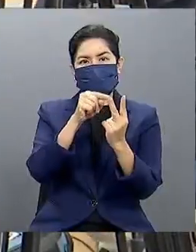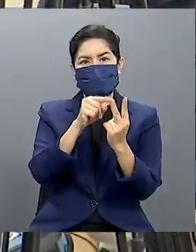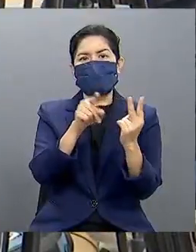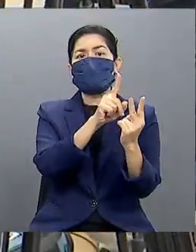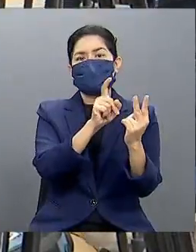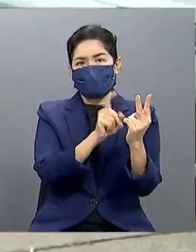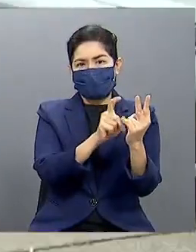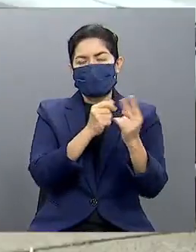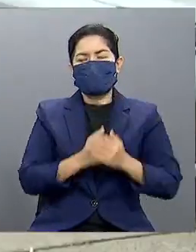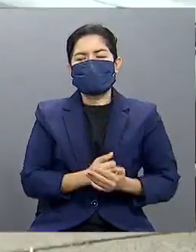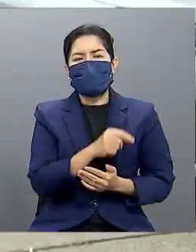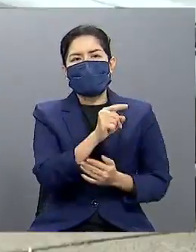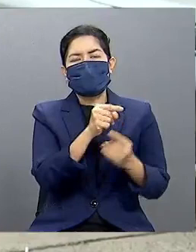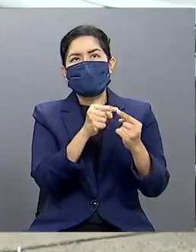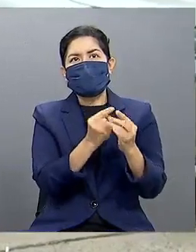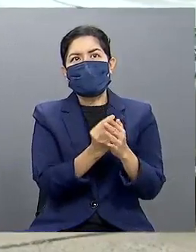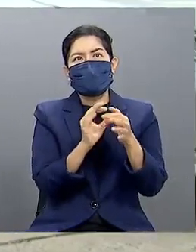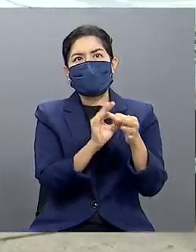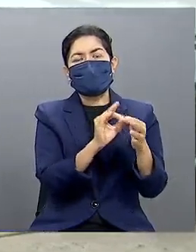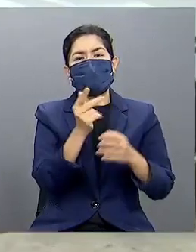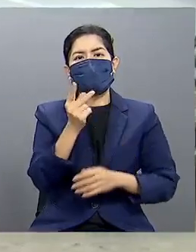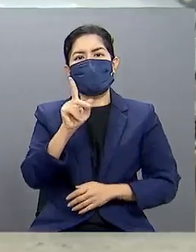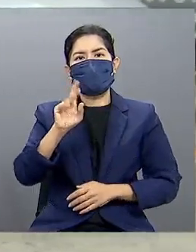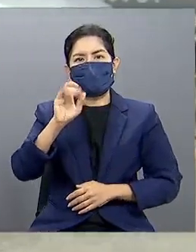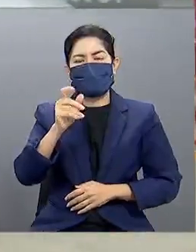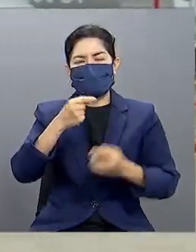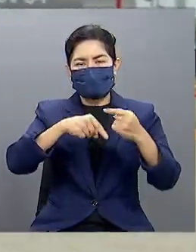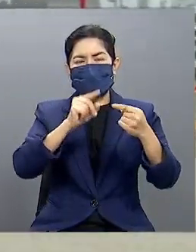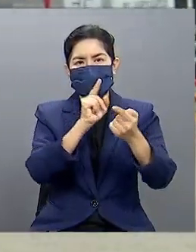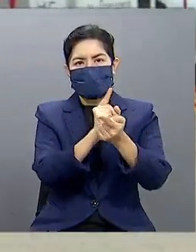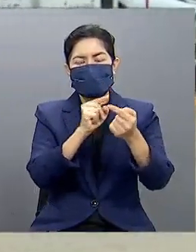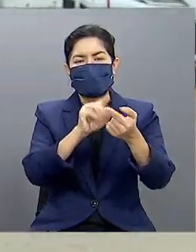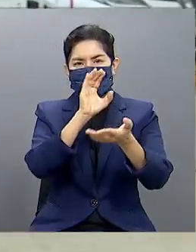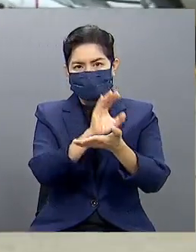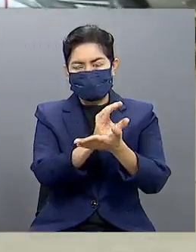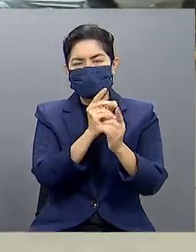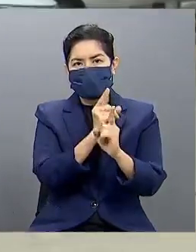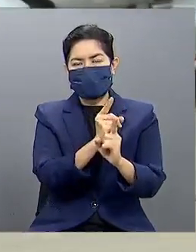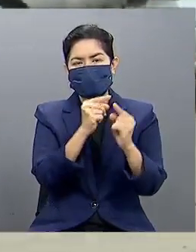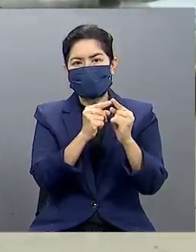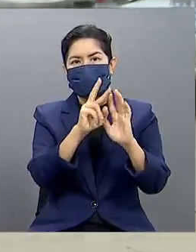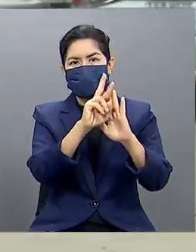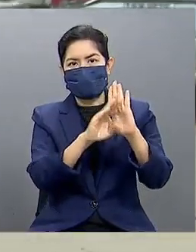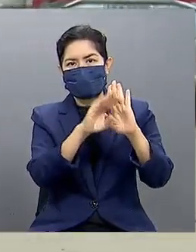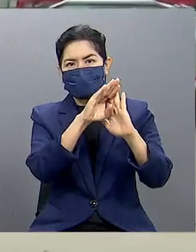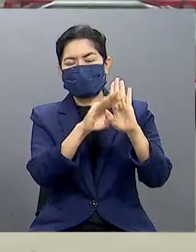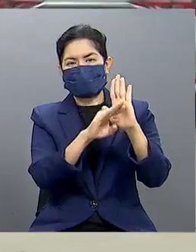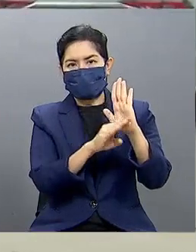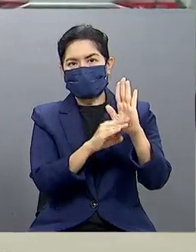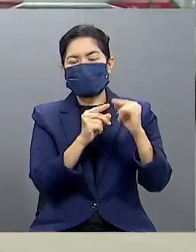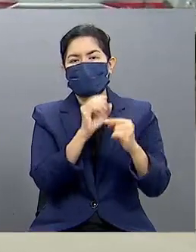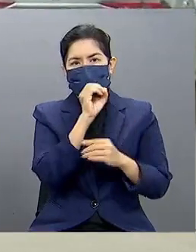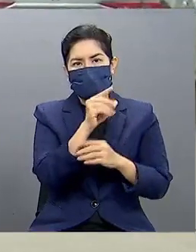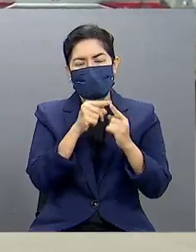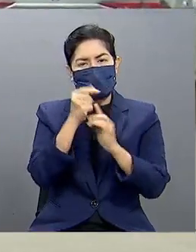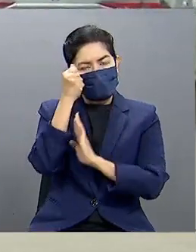คดีจะต้องเดินทางมารายงานตัวตามเงื่อนไขที่เจ้าหน้าที่กำหนดไว้ว่าต้องรายงานตัวทุก5วันโดยในเบื้